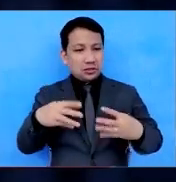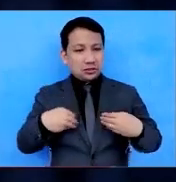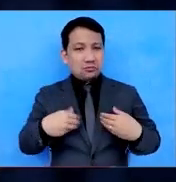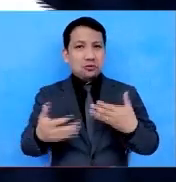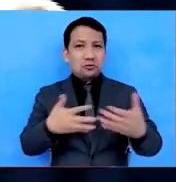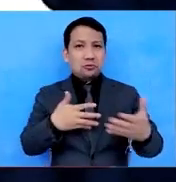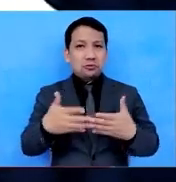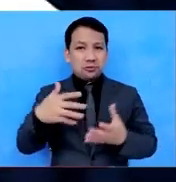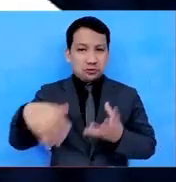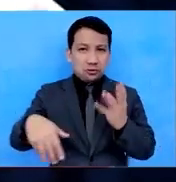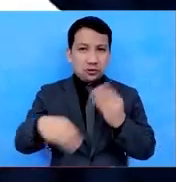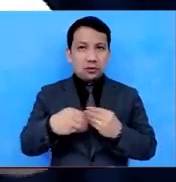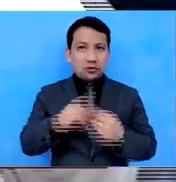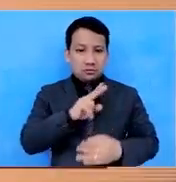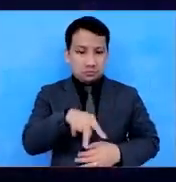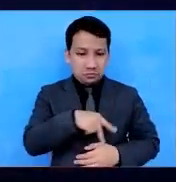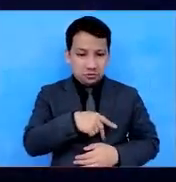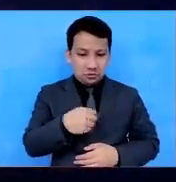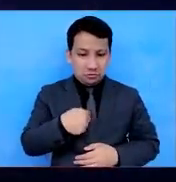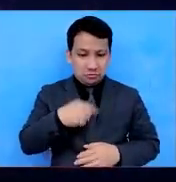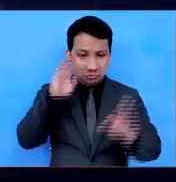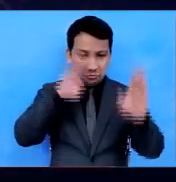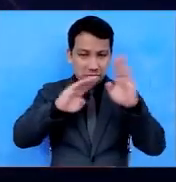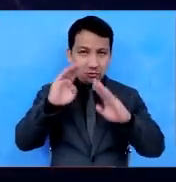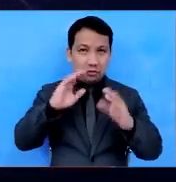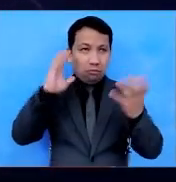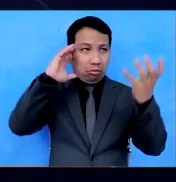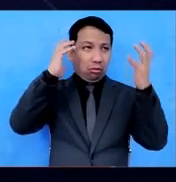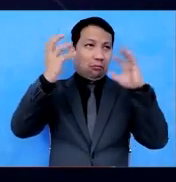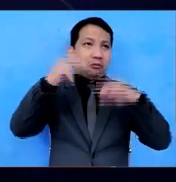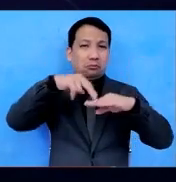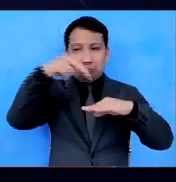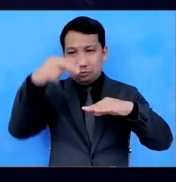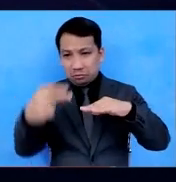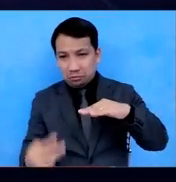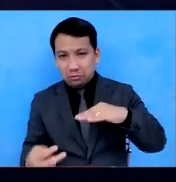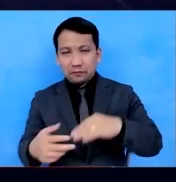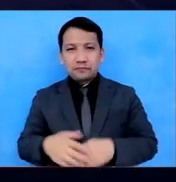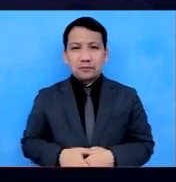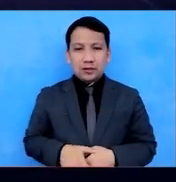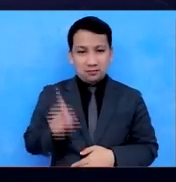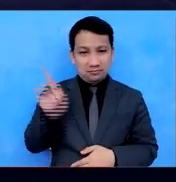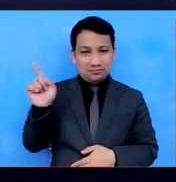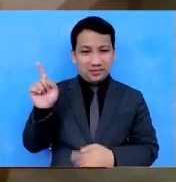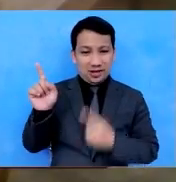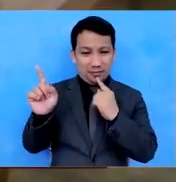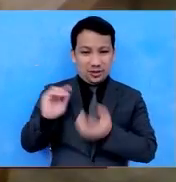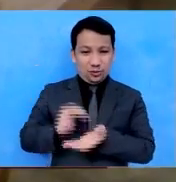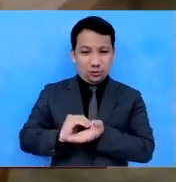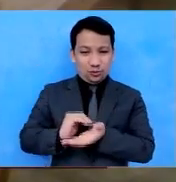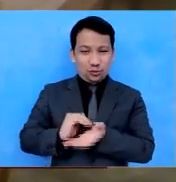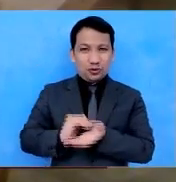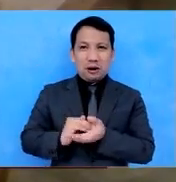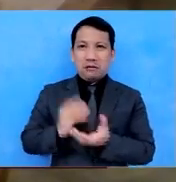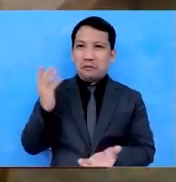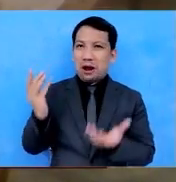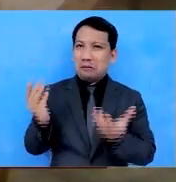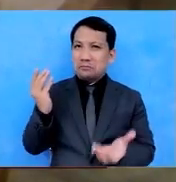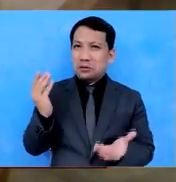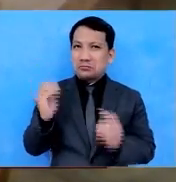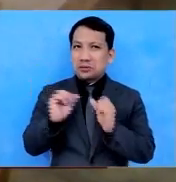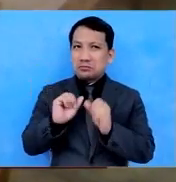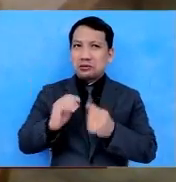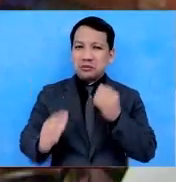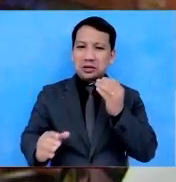pag-address ng personal problems. Pero giit naman ng medical expert na si Dr. Tony Liachon, baka nga maging dagdag stress lang